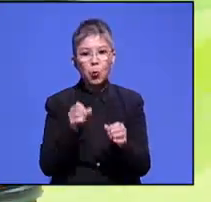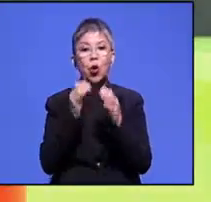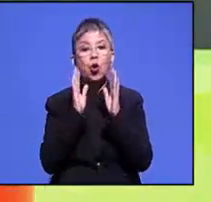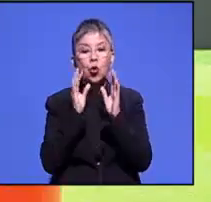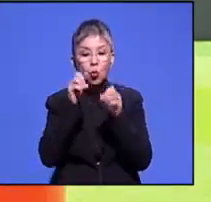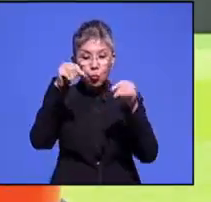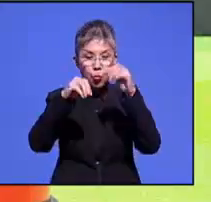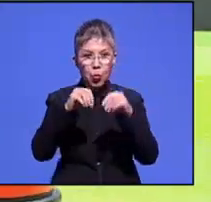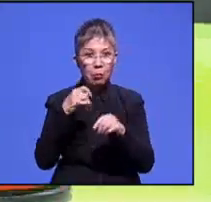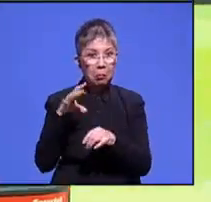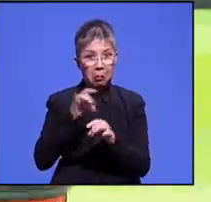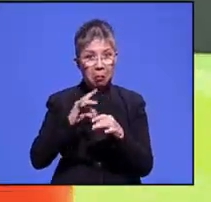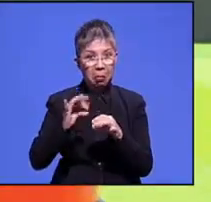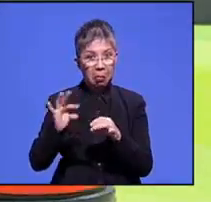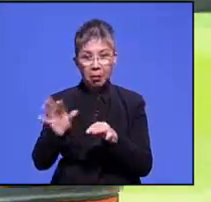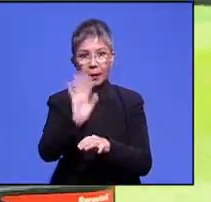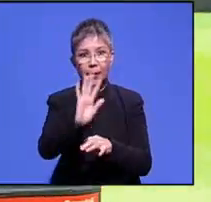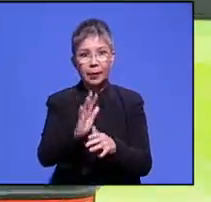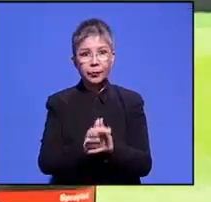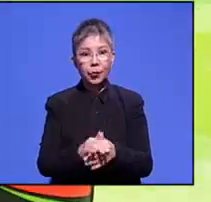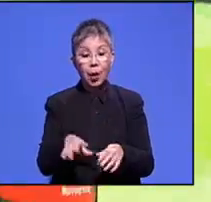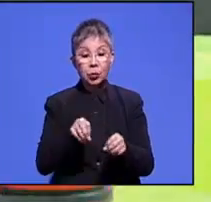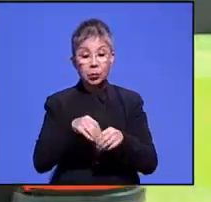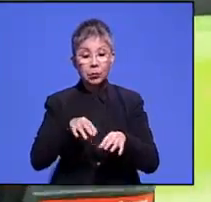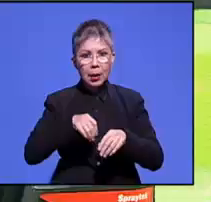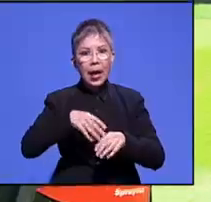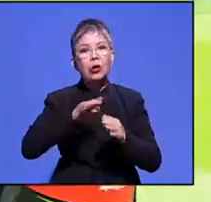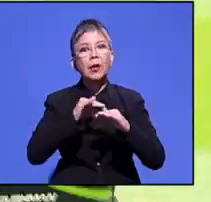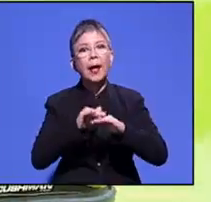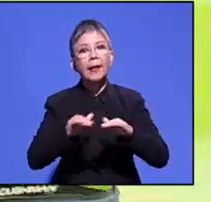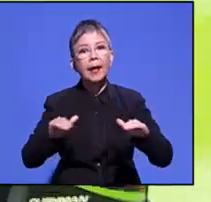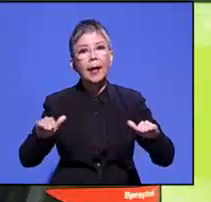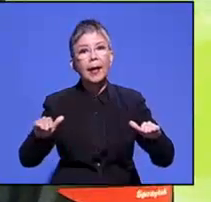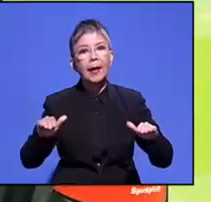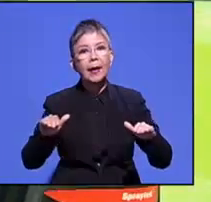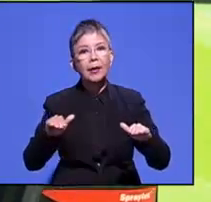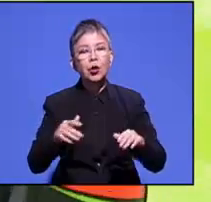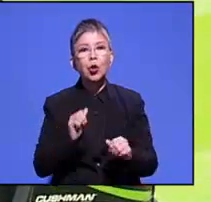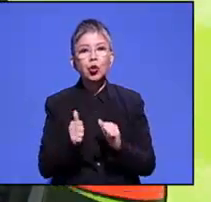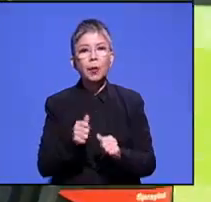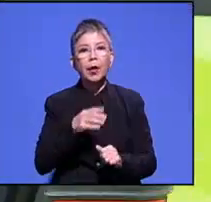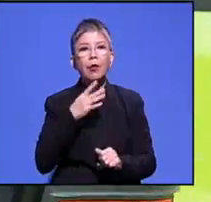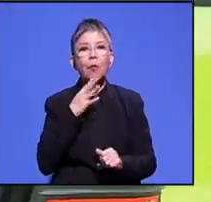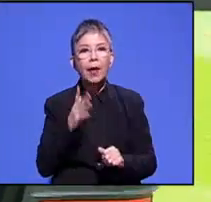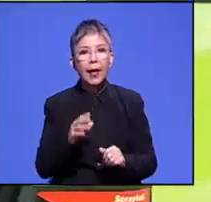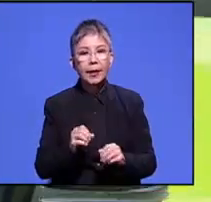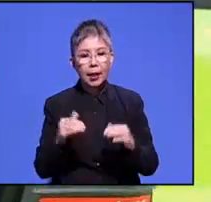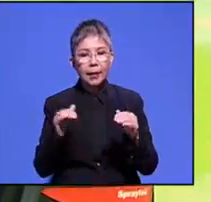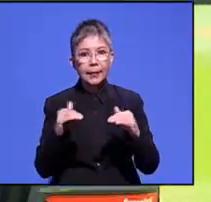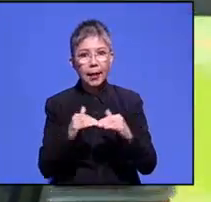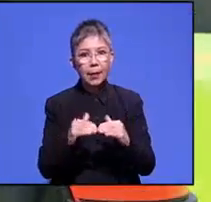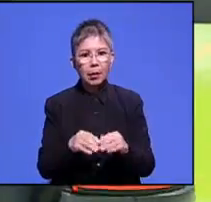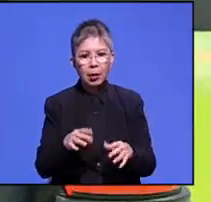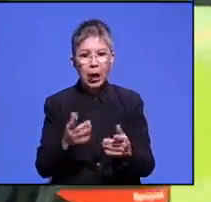kali ini di satu jalur ini enggak sengaja kenanya ada begitu Loh wah bisa jadi warnanya agak oren-oren and atau warnanya cenderung